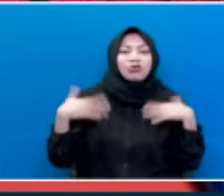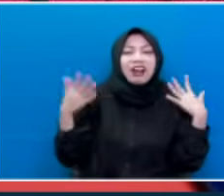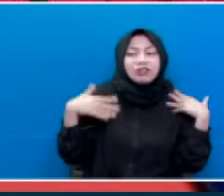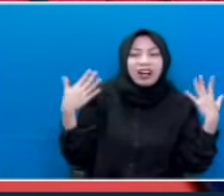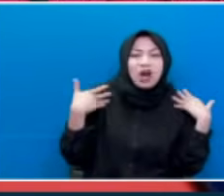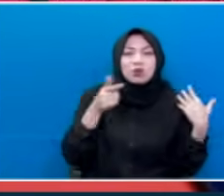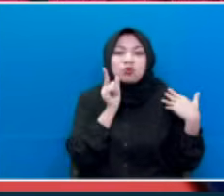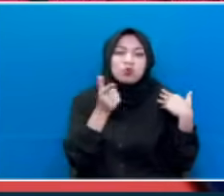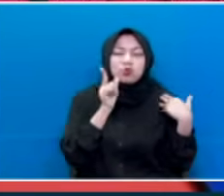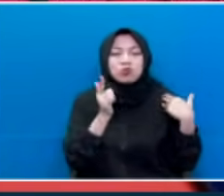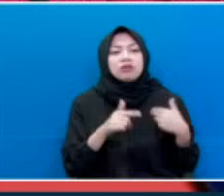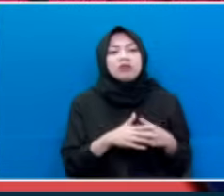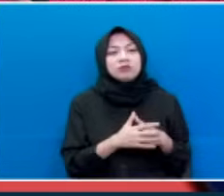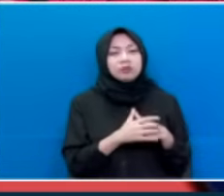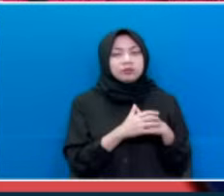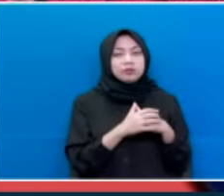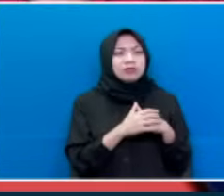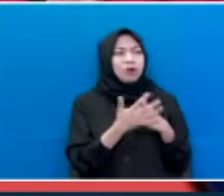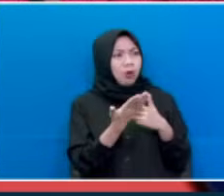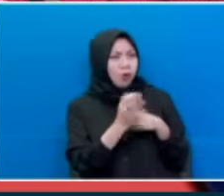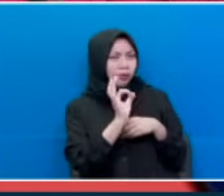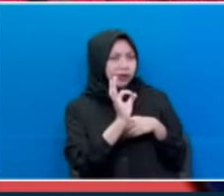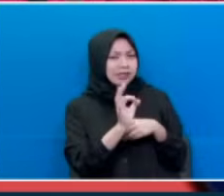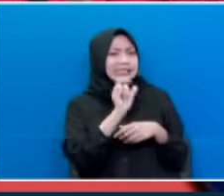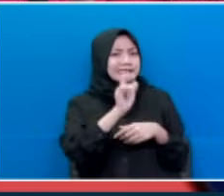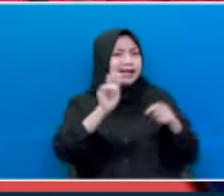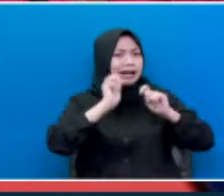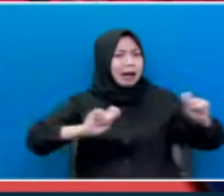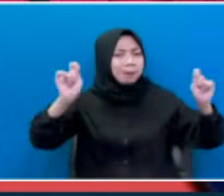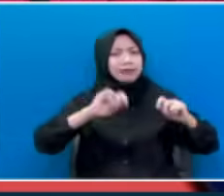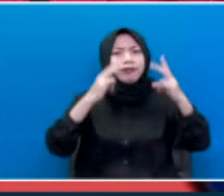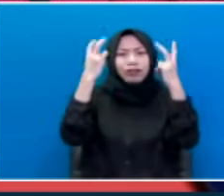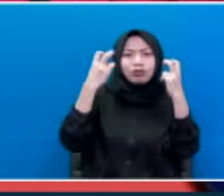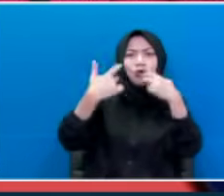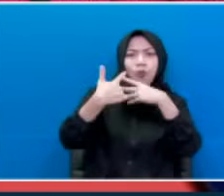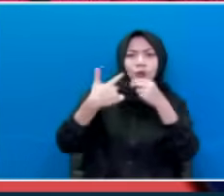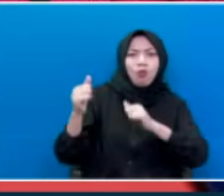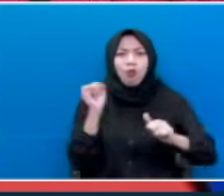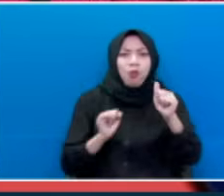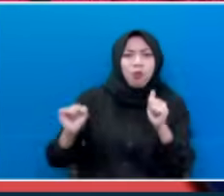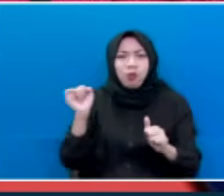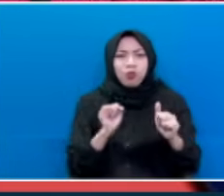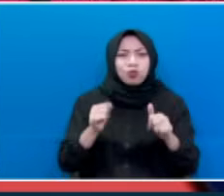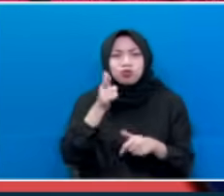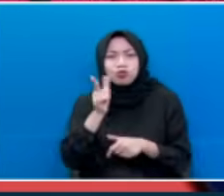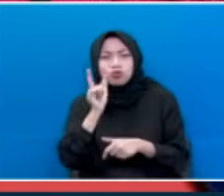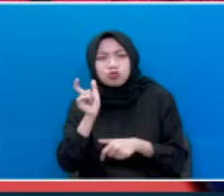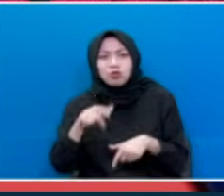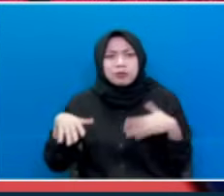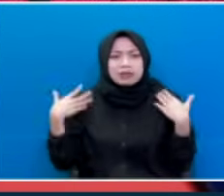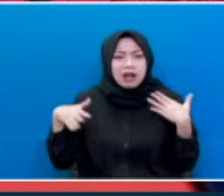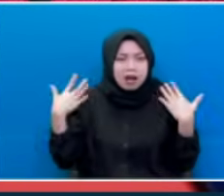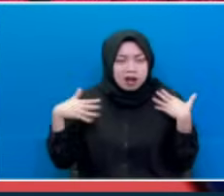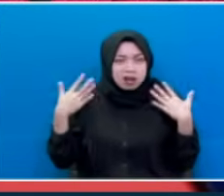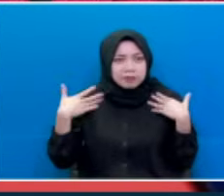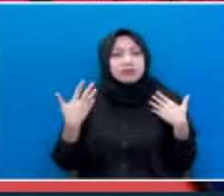gitu Mbak kalau dengan model seperti ini maaf saya potong kalau dengan model seperti ini artinya saat ini mana menurut anda yang EE berdampak